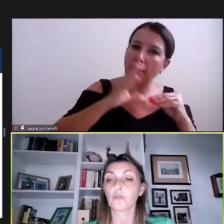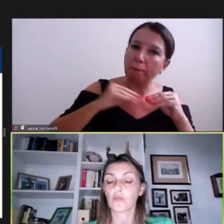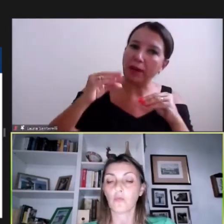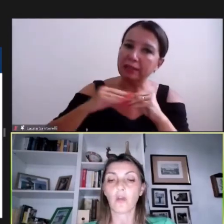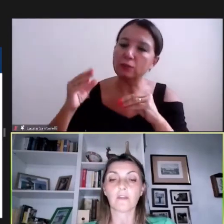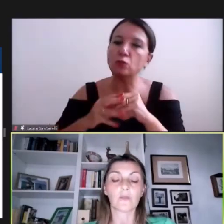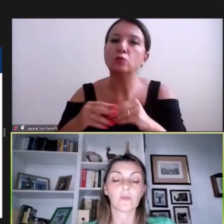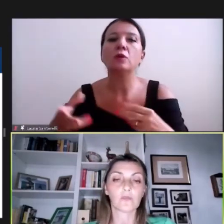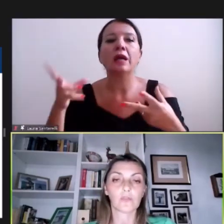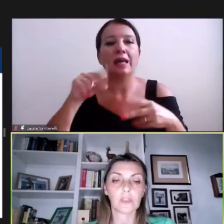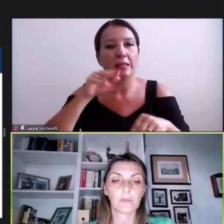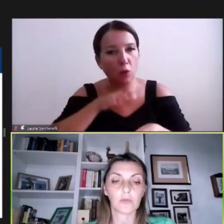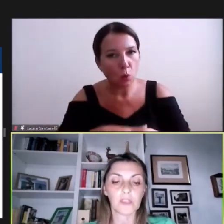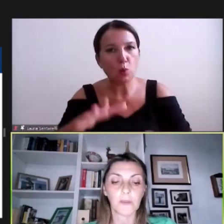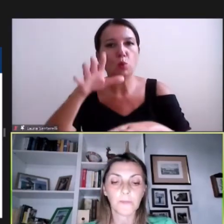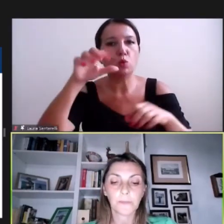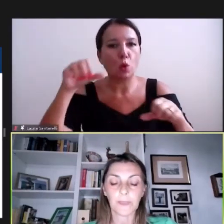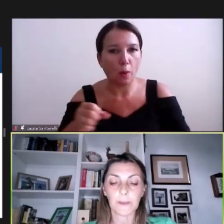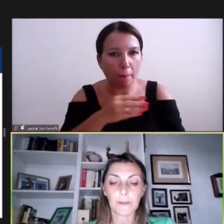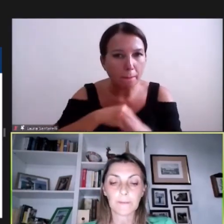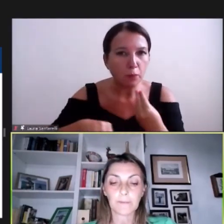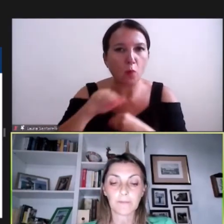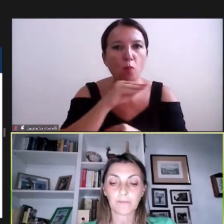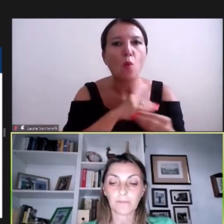riuso, promuovere questo tipo di